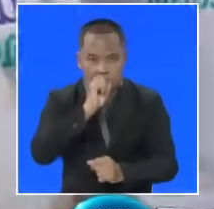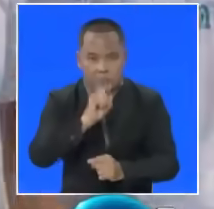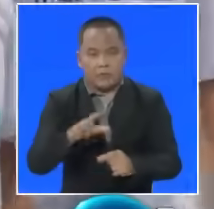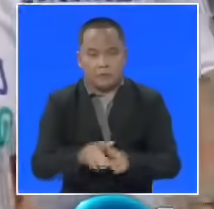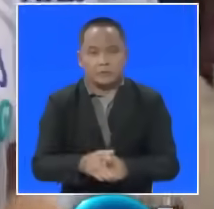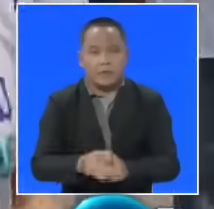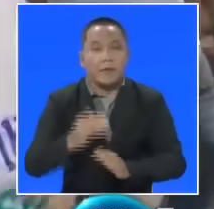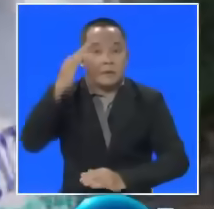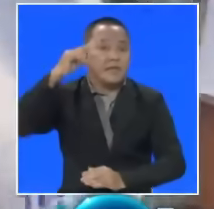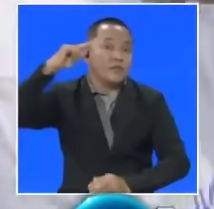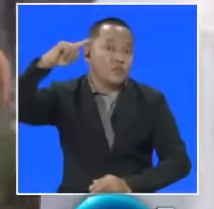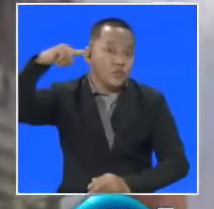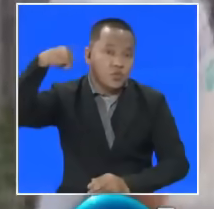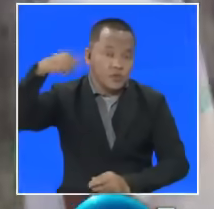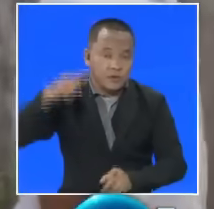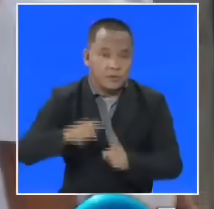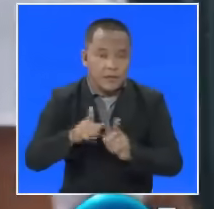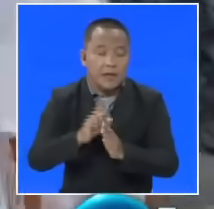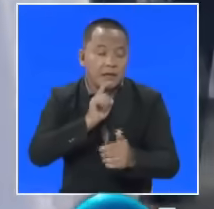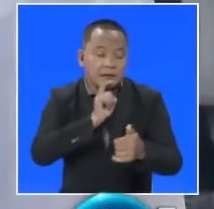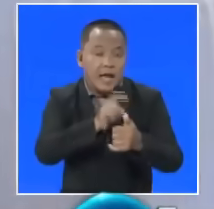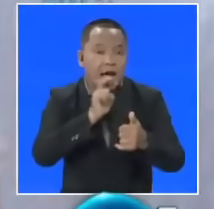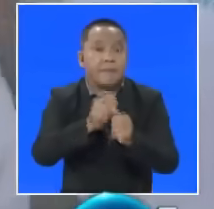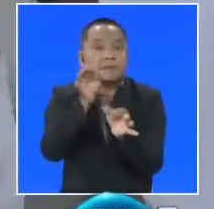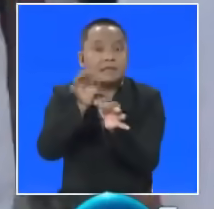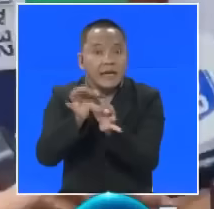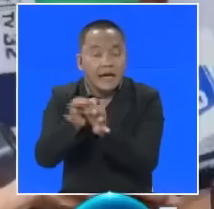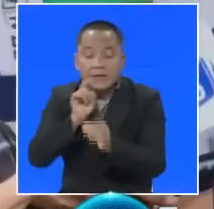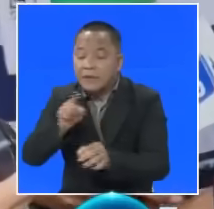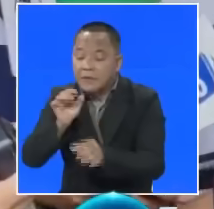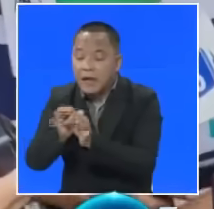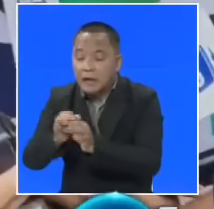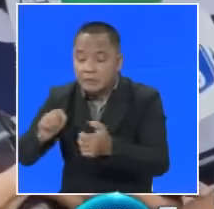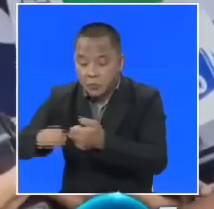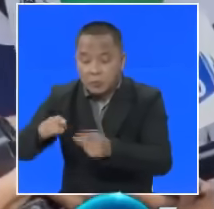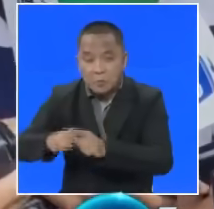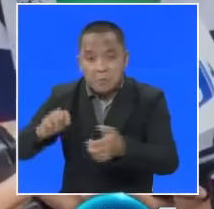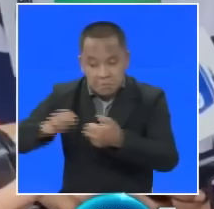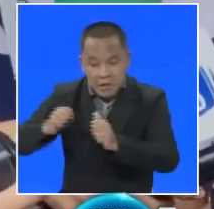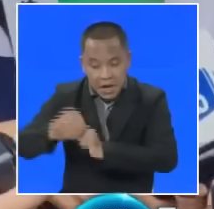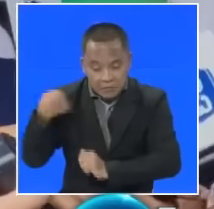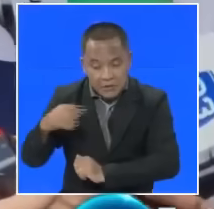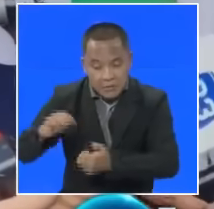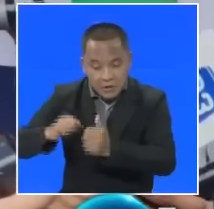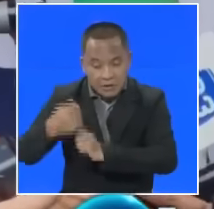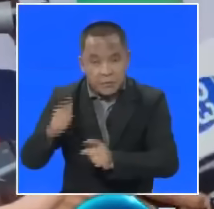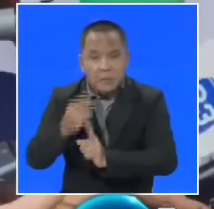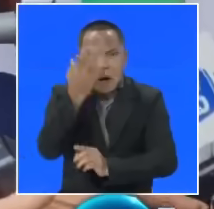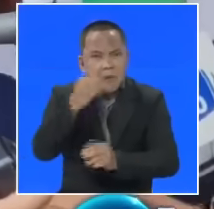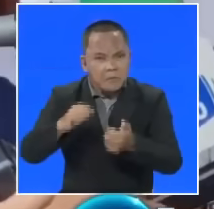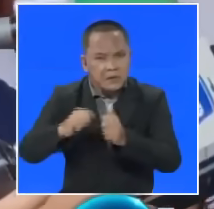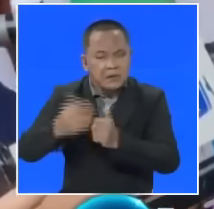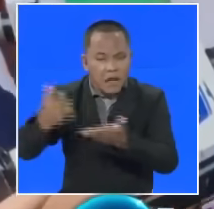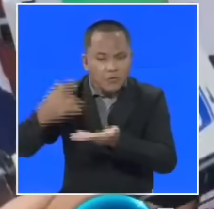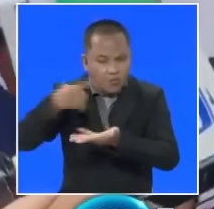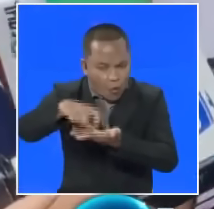ะว่าพี่สาวของผู้เสียหายไปสอบถามกับทางธนาคารว่าเรื่องนี้มันจะมีปัญหาหรือเปล่าเพราะว่ามันมีเ